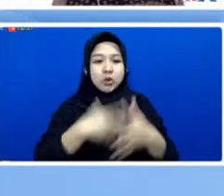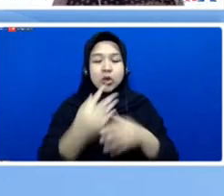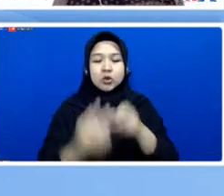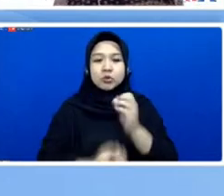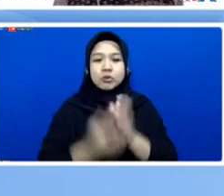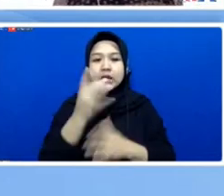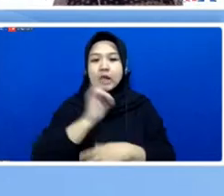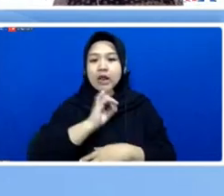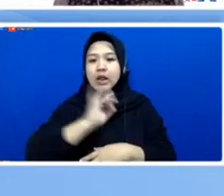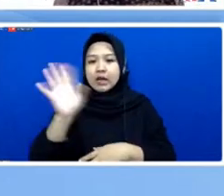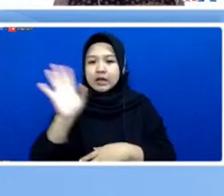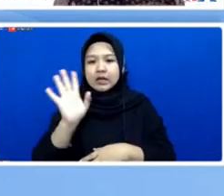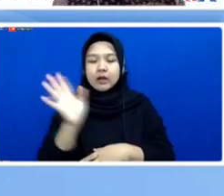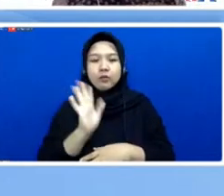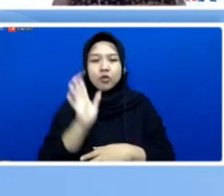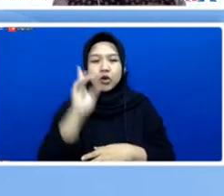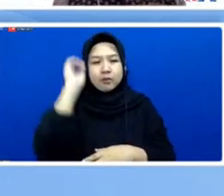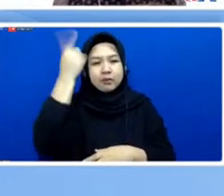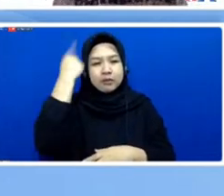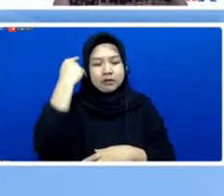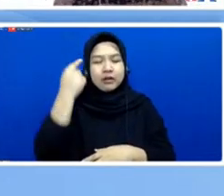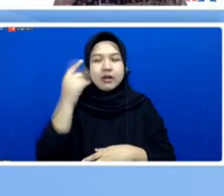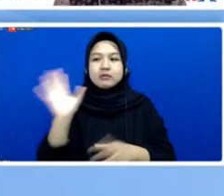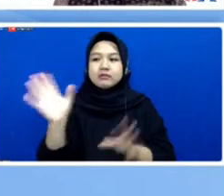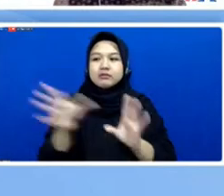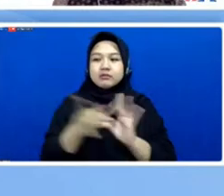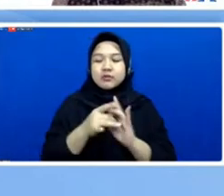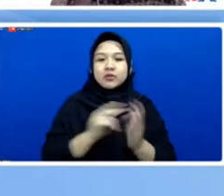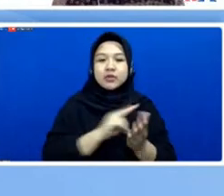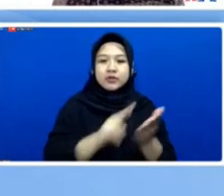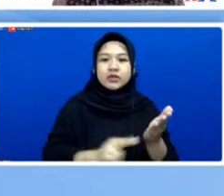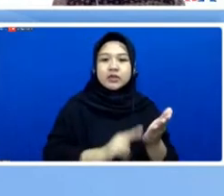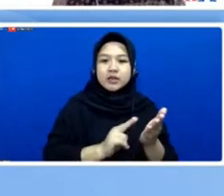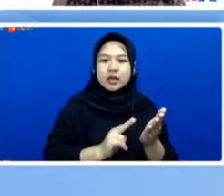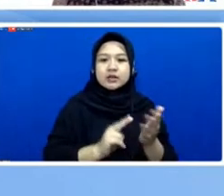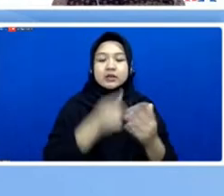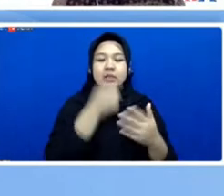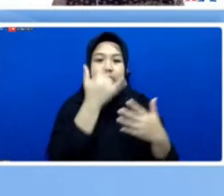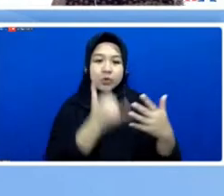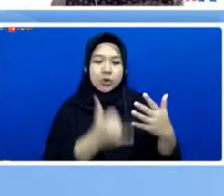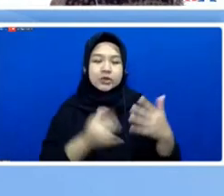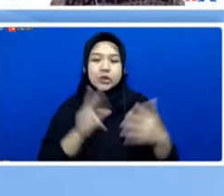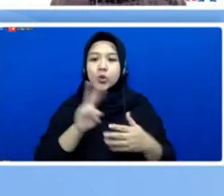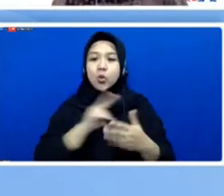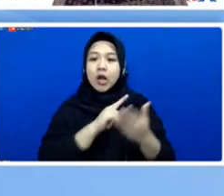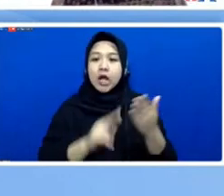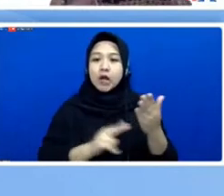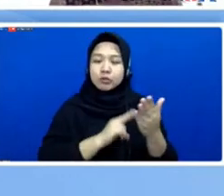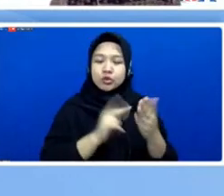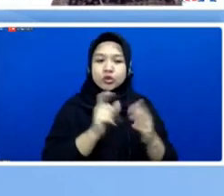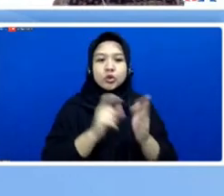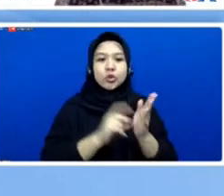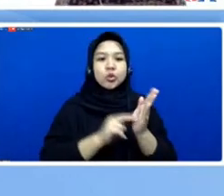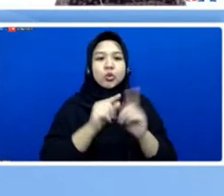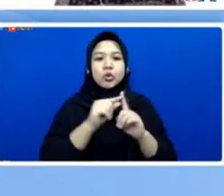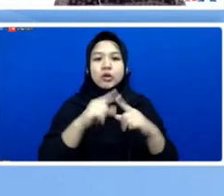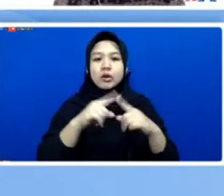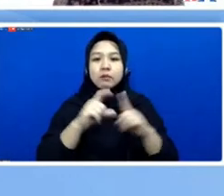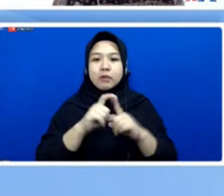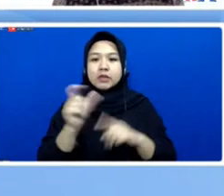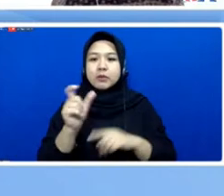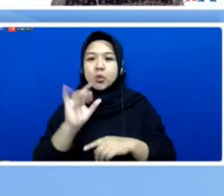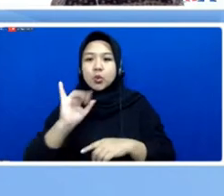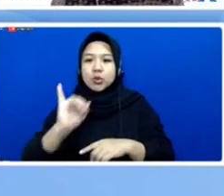Pemprov, seperti bagaimana kita melibatkan universitas. Program PUSPA ini dievaluasi oleh dua kampus di Unpad dengan UI